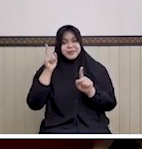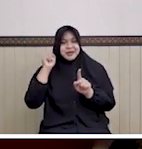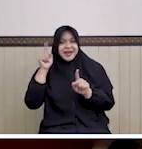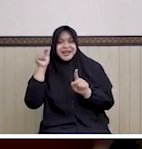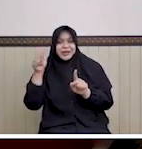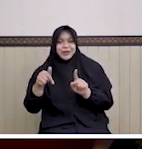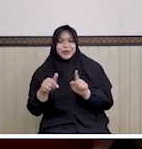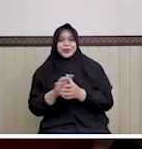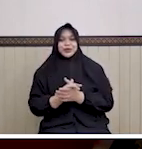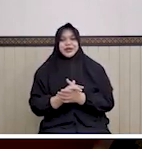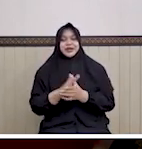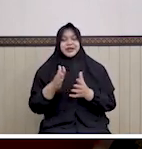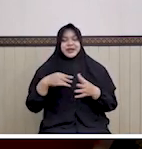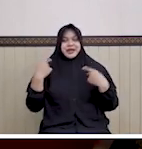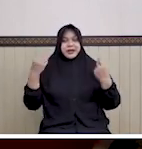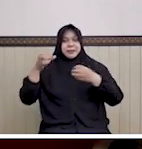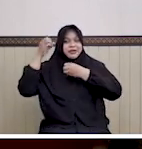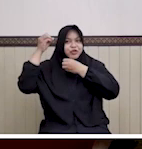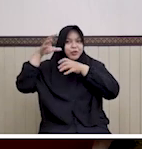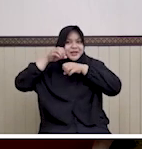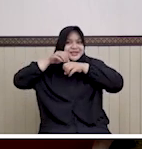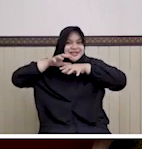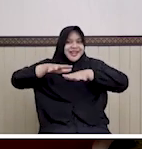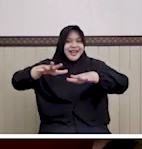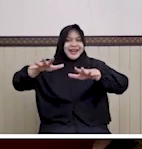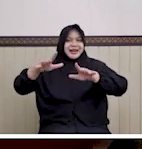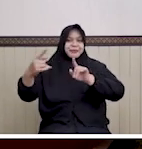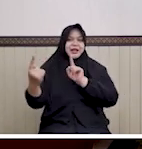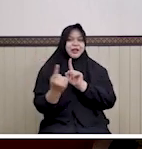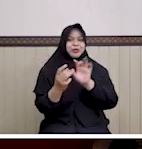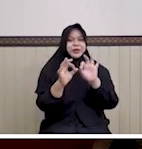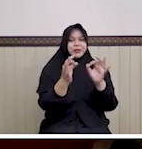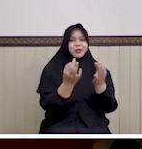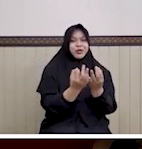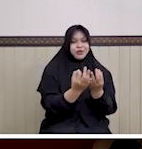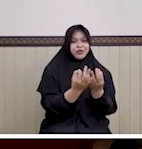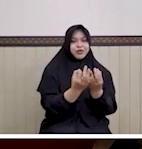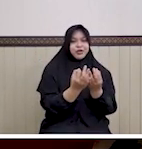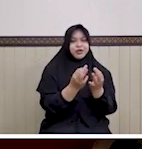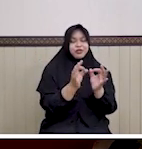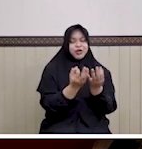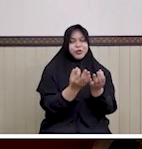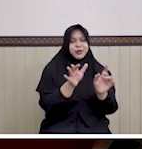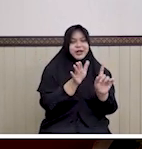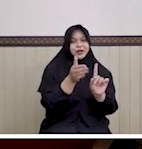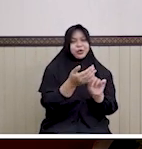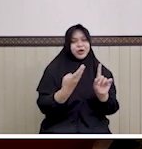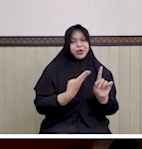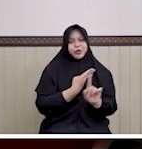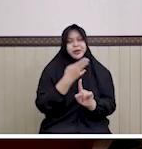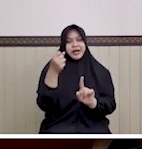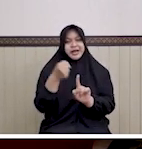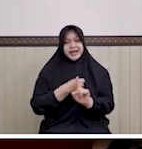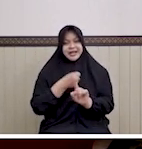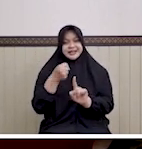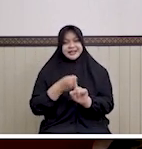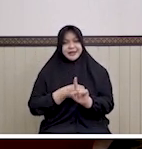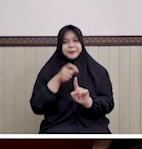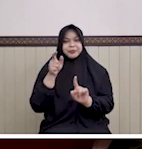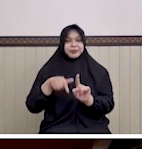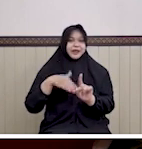nanti juga akan kami informasikan melalui pertemuan forum perlindungan korban kekerasan ya jadi